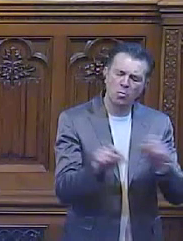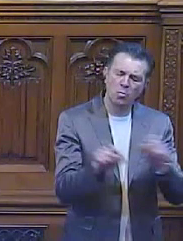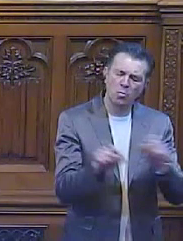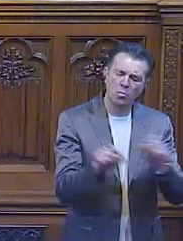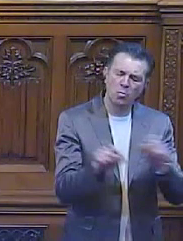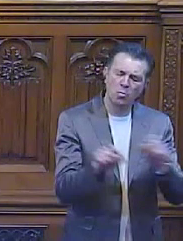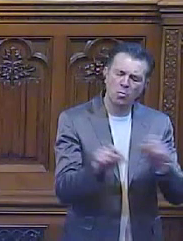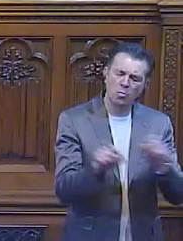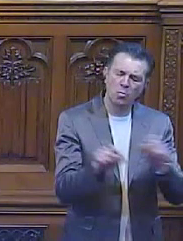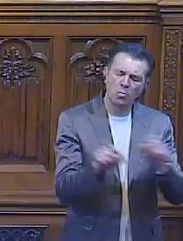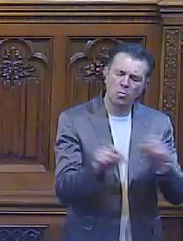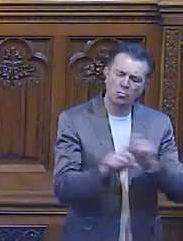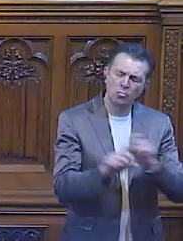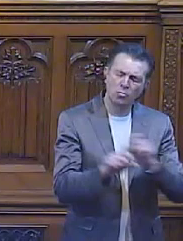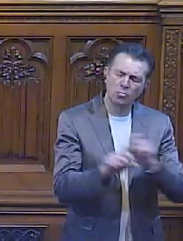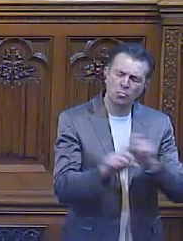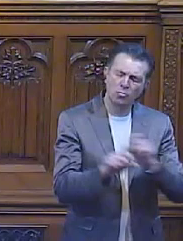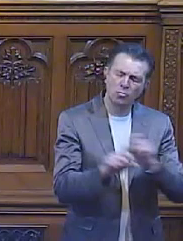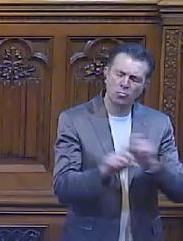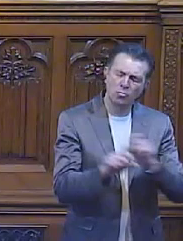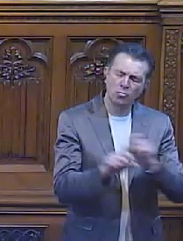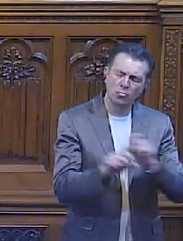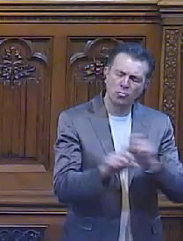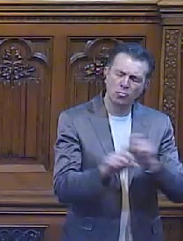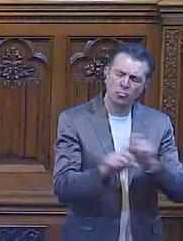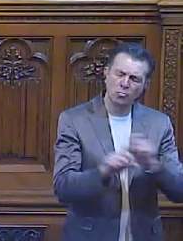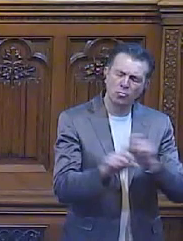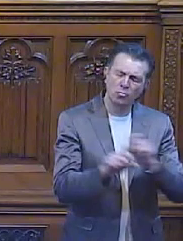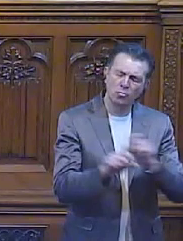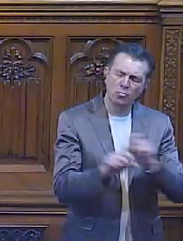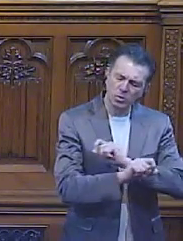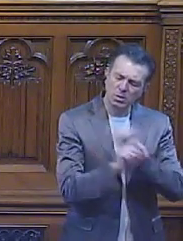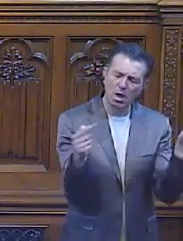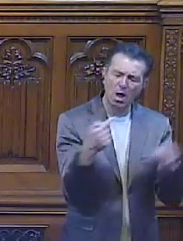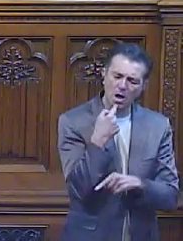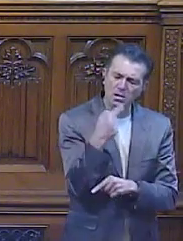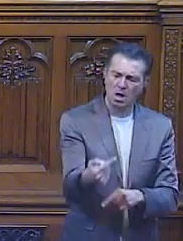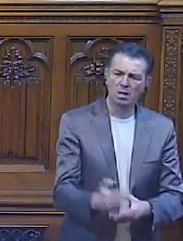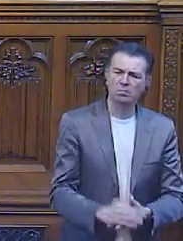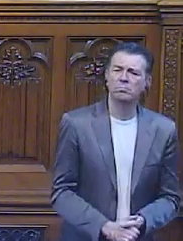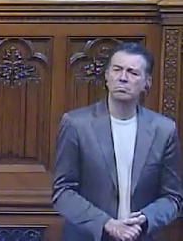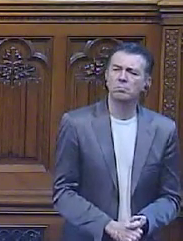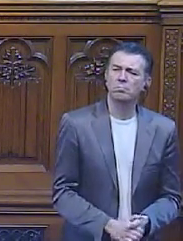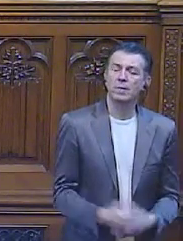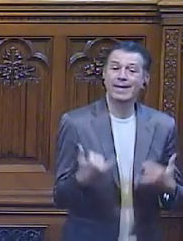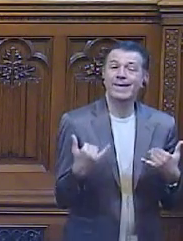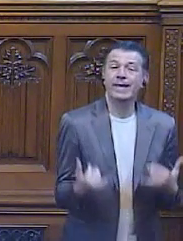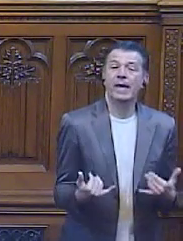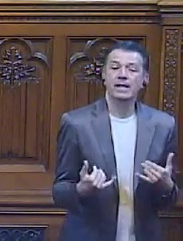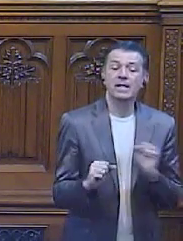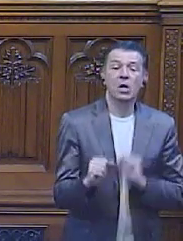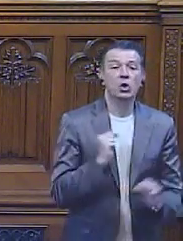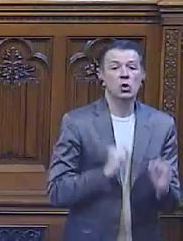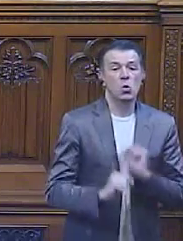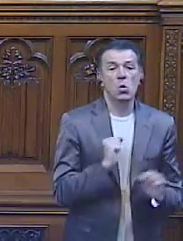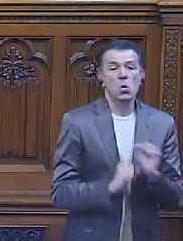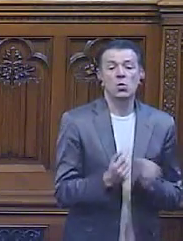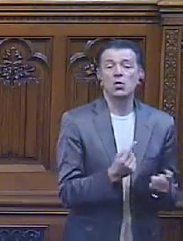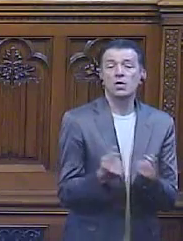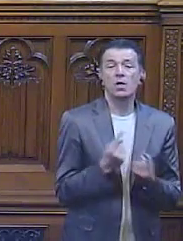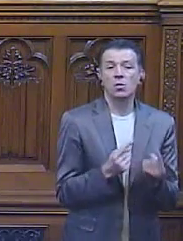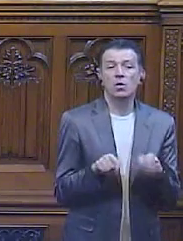Wir werden aber auch laut und klar sagen müssen, dass wir jetzt in einer